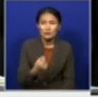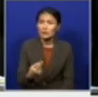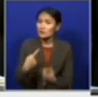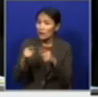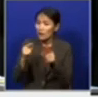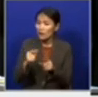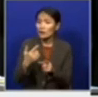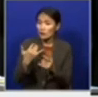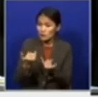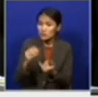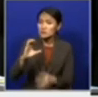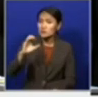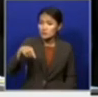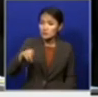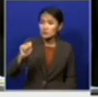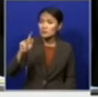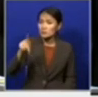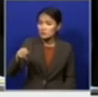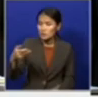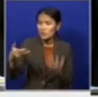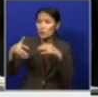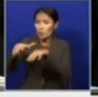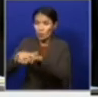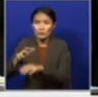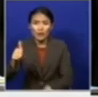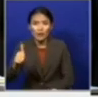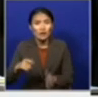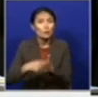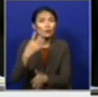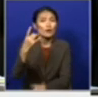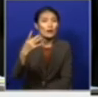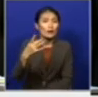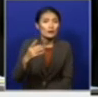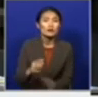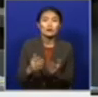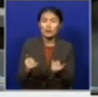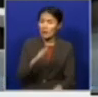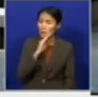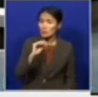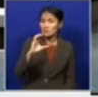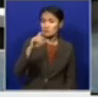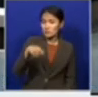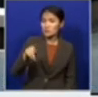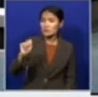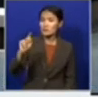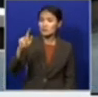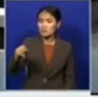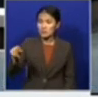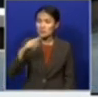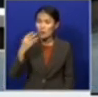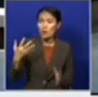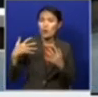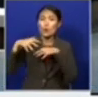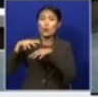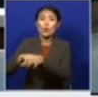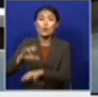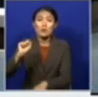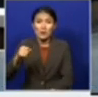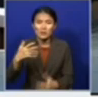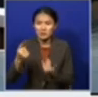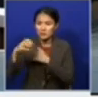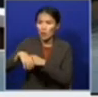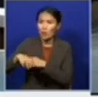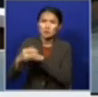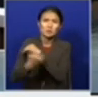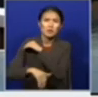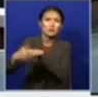าหกิจในความตกลงอาเซปแต่จะมาเจรจาในความตกลง CPTPP ได้ค่ะท่านประธานที่เคารพคะน